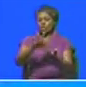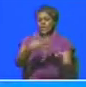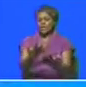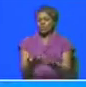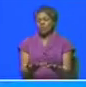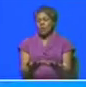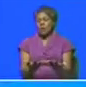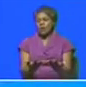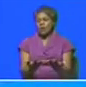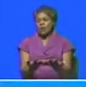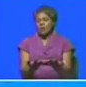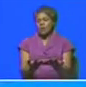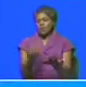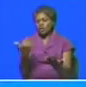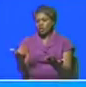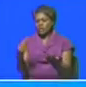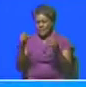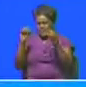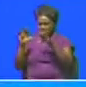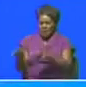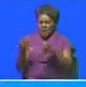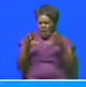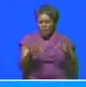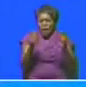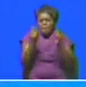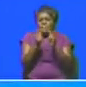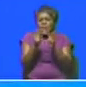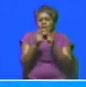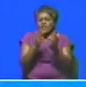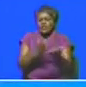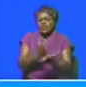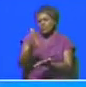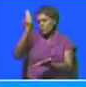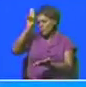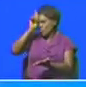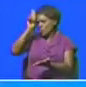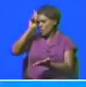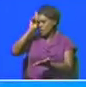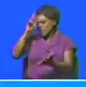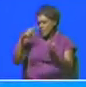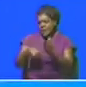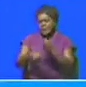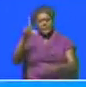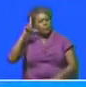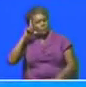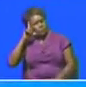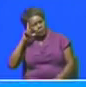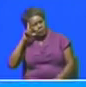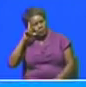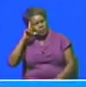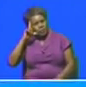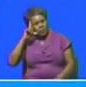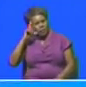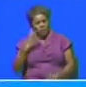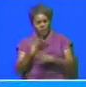ambapo wanafunzi wameonekana wakipitia machungu na majungu mikononi mwa askari ambao waliwavamia hadi ndani ya chuo. Atwoli